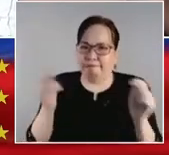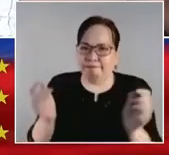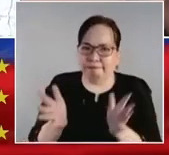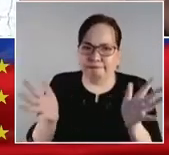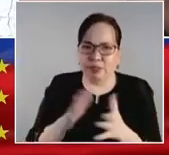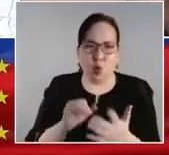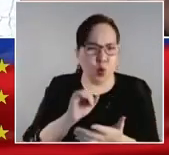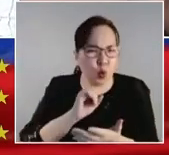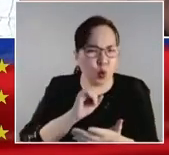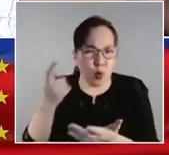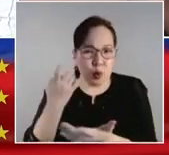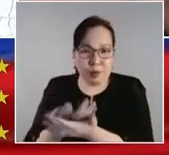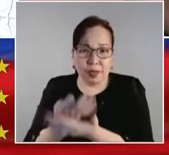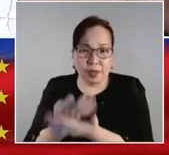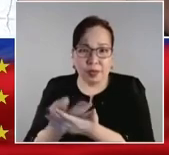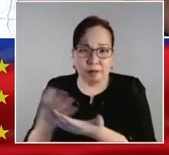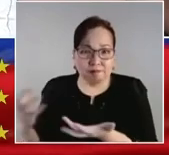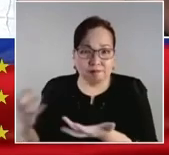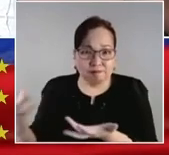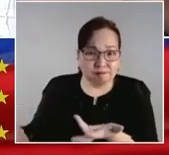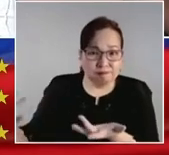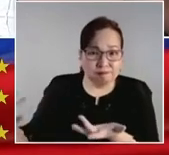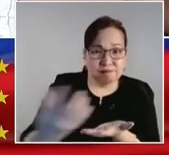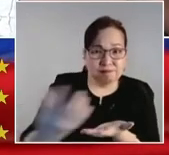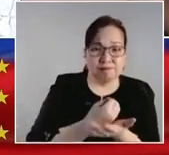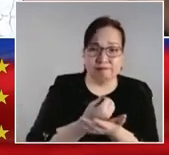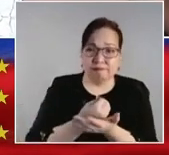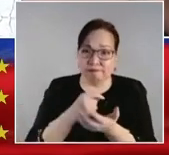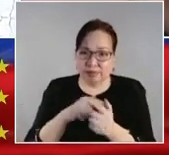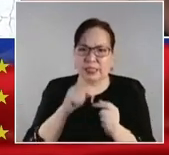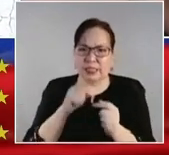wisely. Mm-hmm. And kung madadagdagan ko lang po,